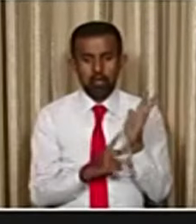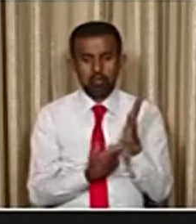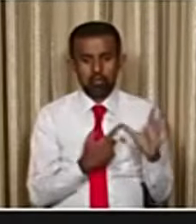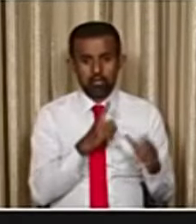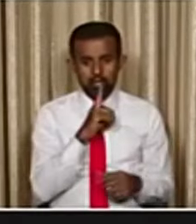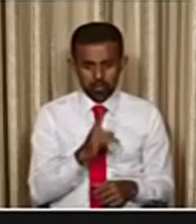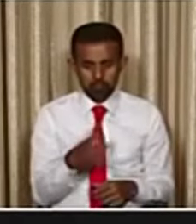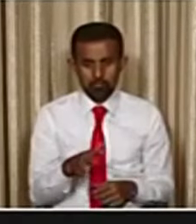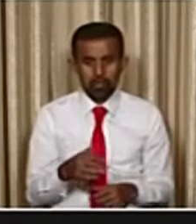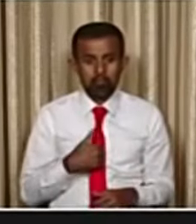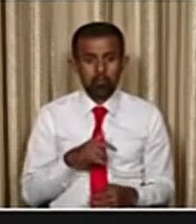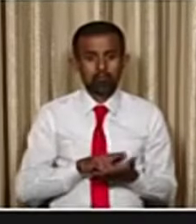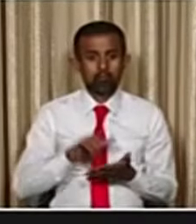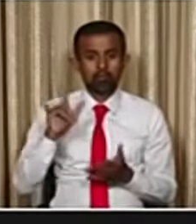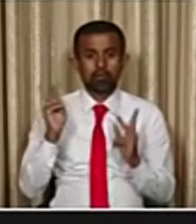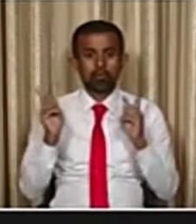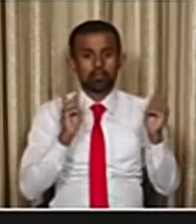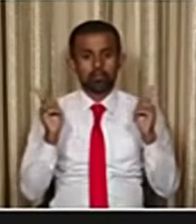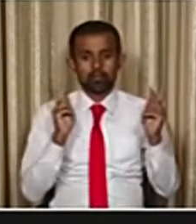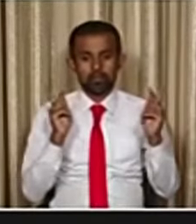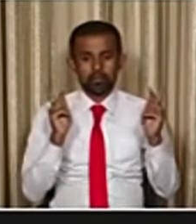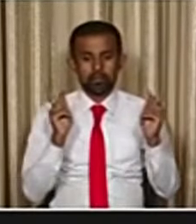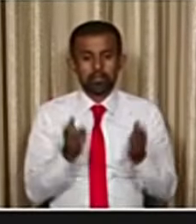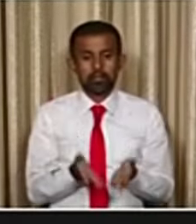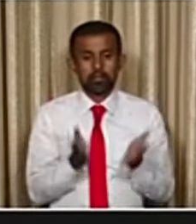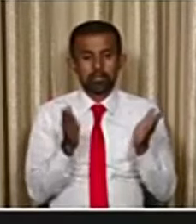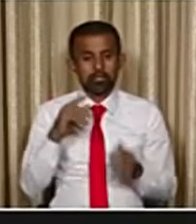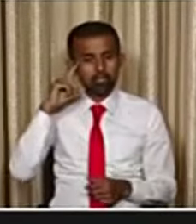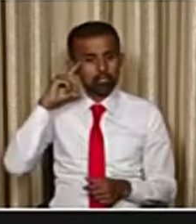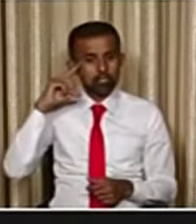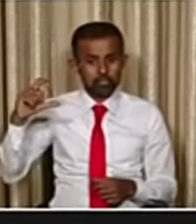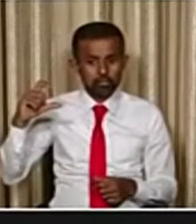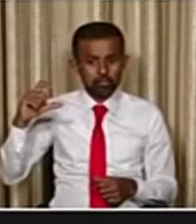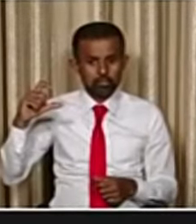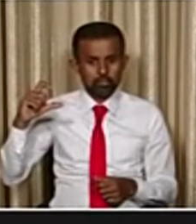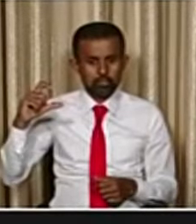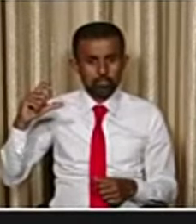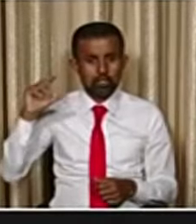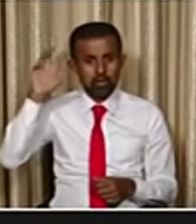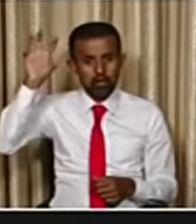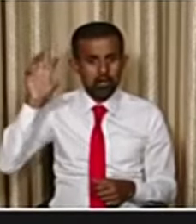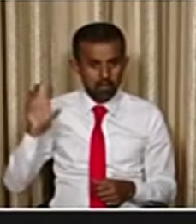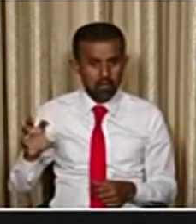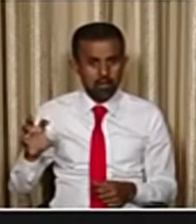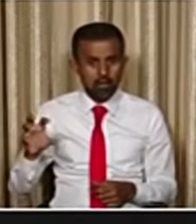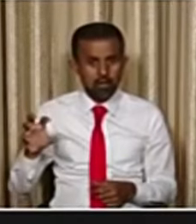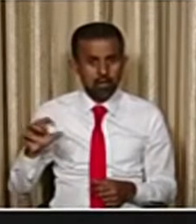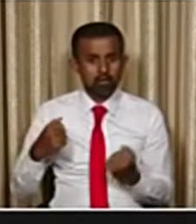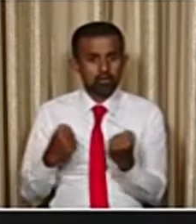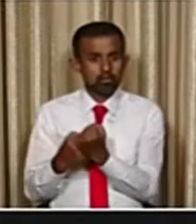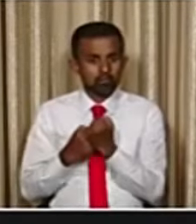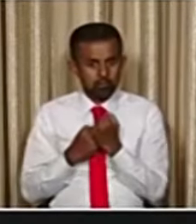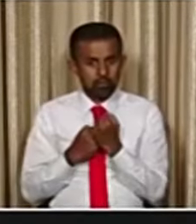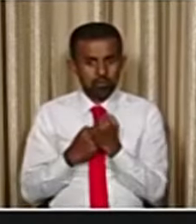කියනවා මම විදේශ සංචාරවලට ගියේ ඒ ඉන්දියාවේ සහ චීනයේ ඒ රටවල් වල